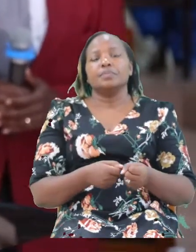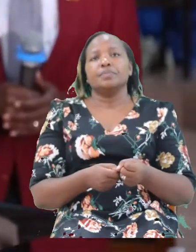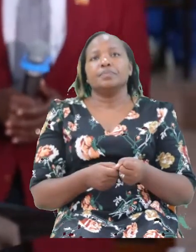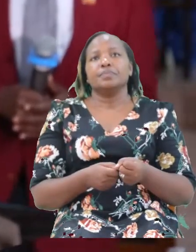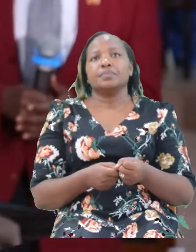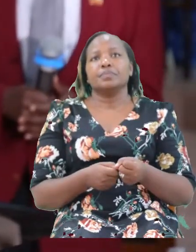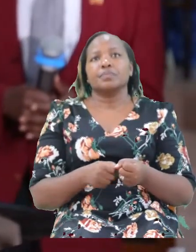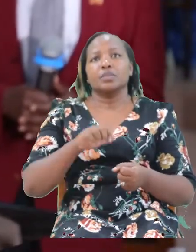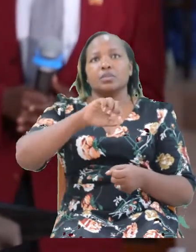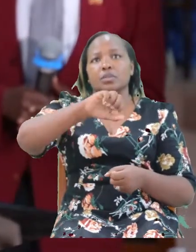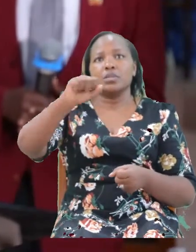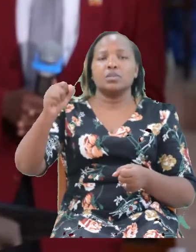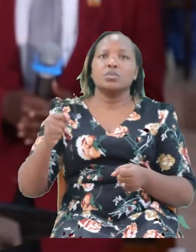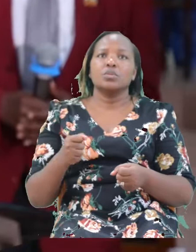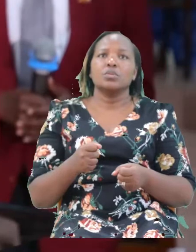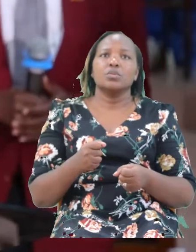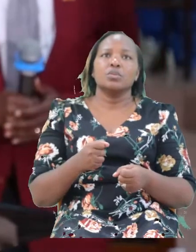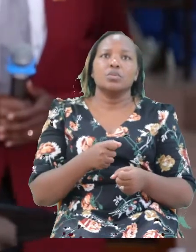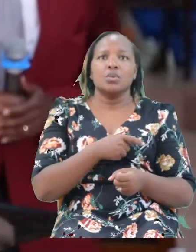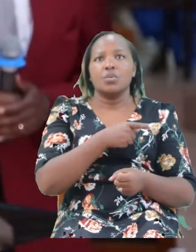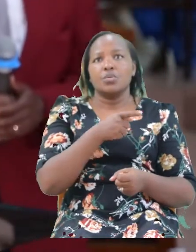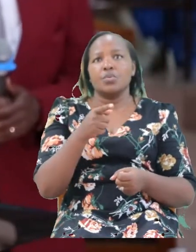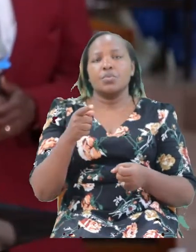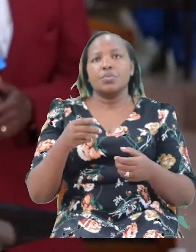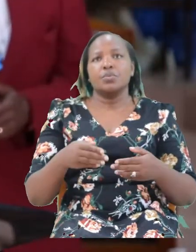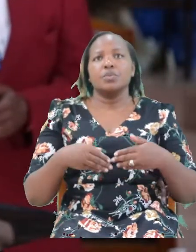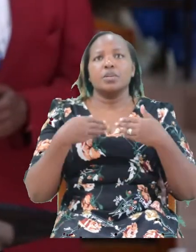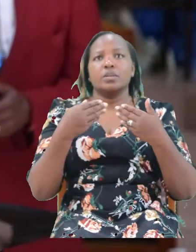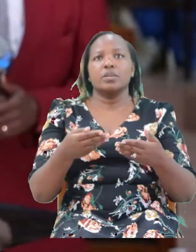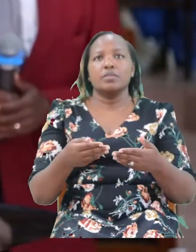mkesha mlangoni ukiwa